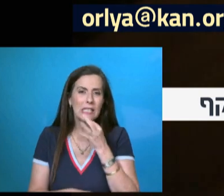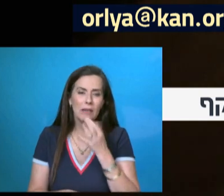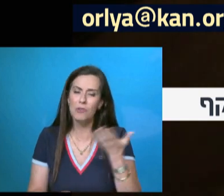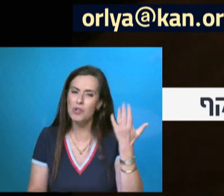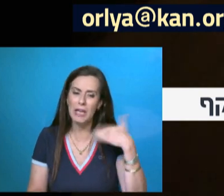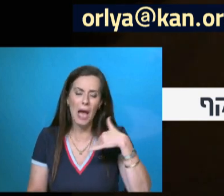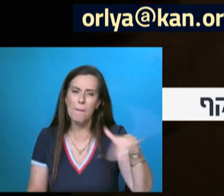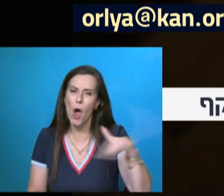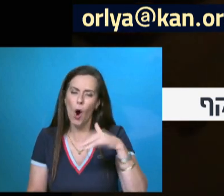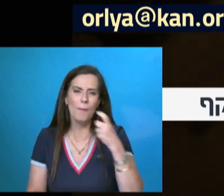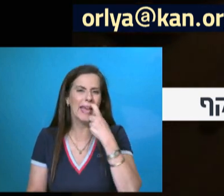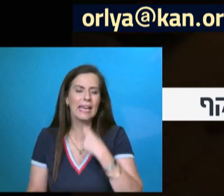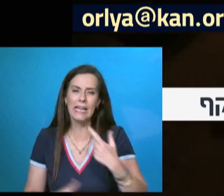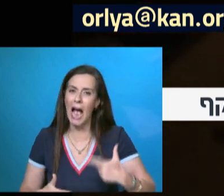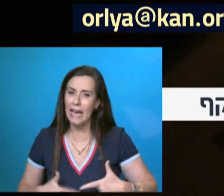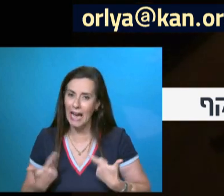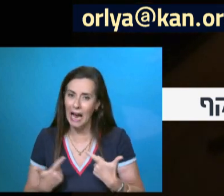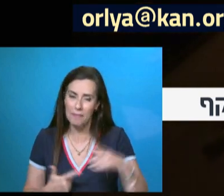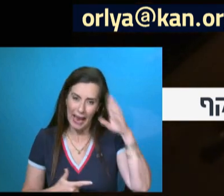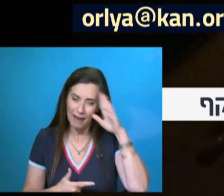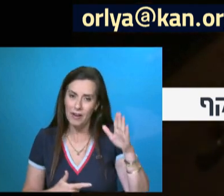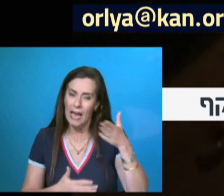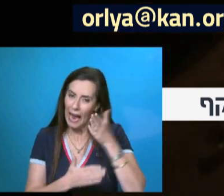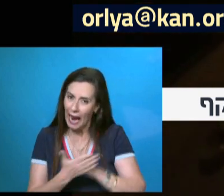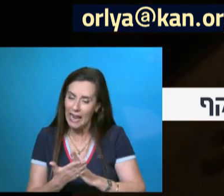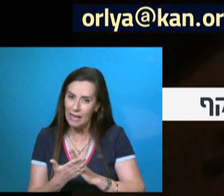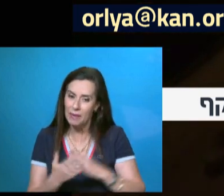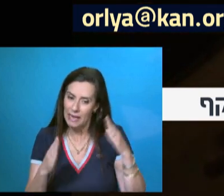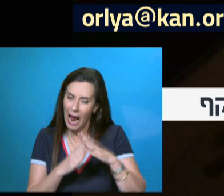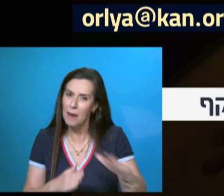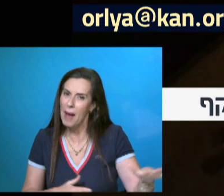השיירה, לא, חלקם כן מתגוררים במקום,